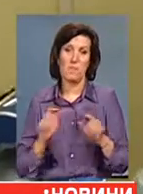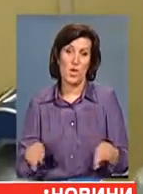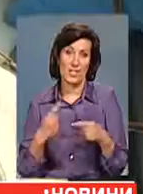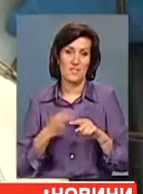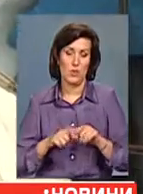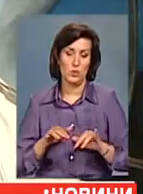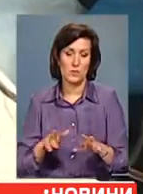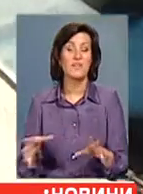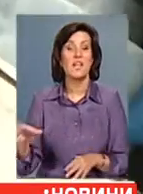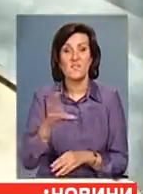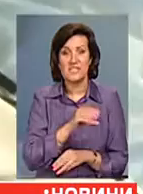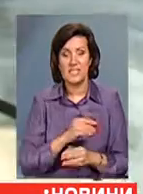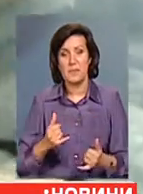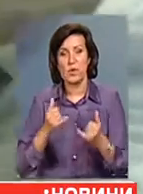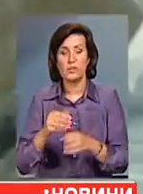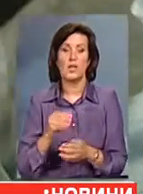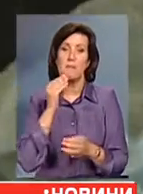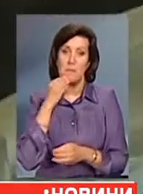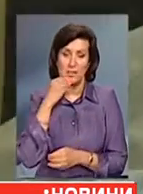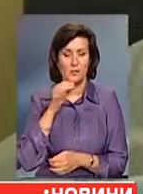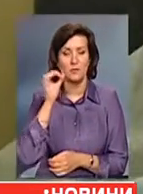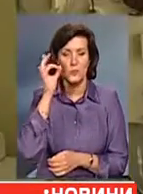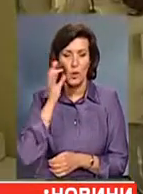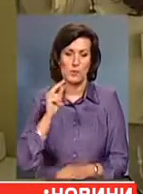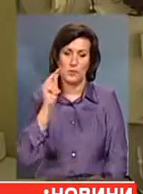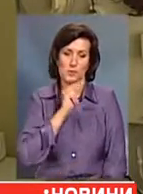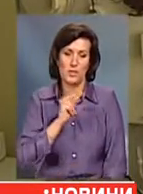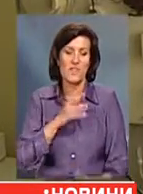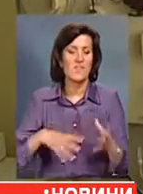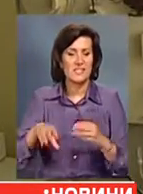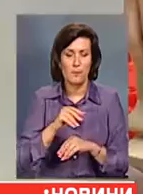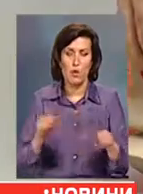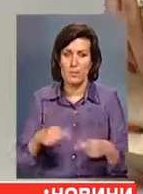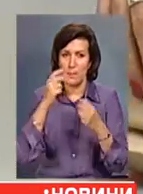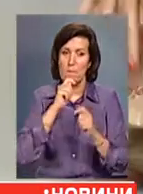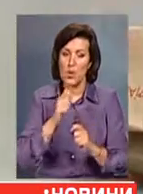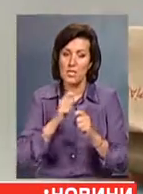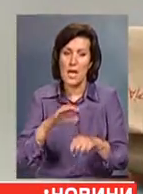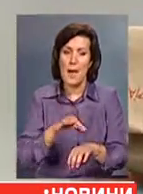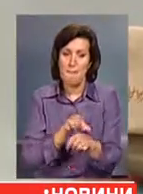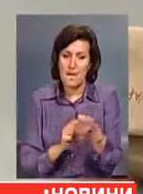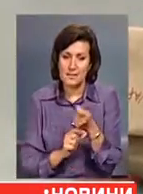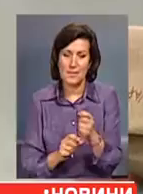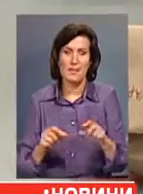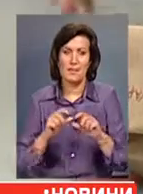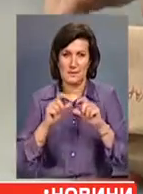цю акцію. Усіх донорів пригощали печивом та солодким чаєм. Усім організатори подарували браслети із